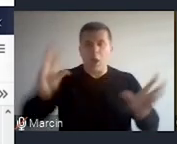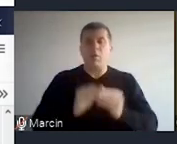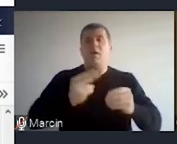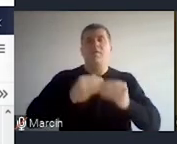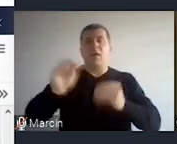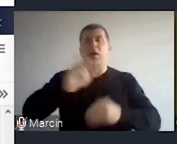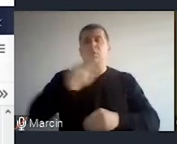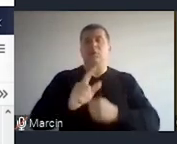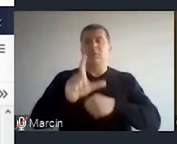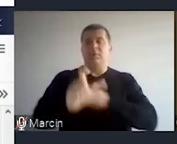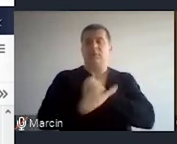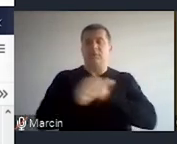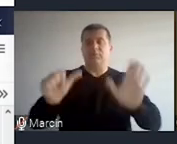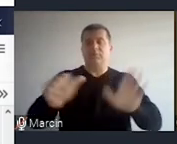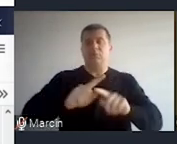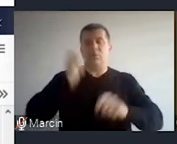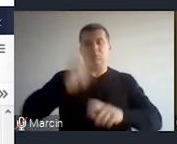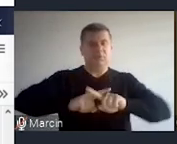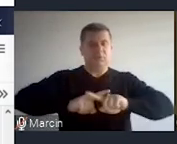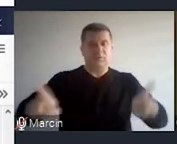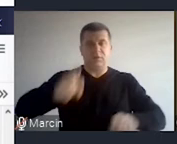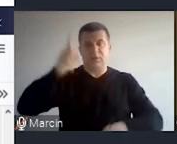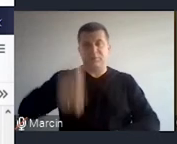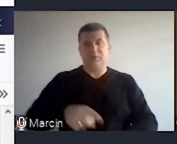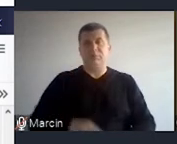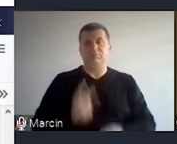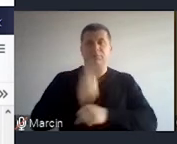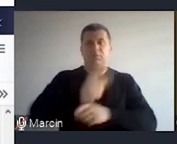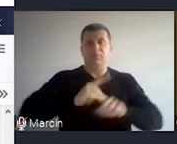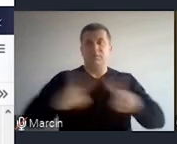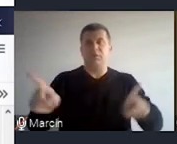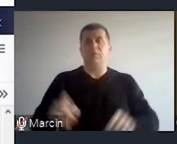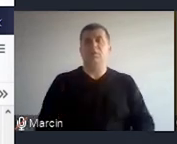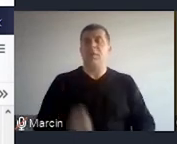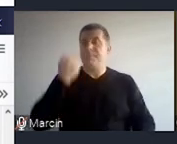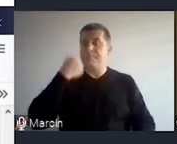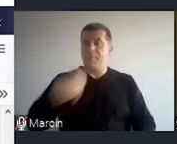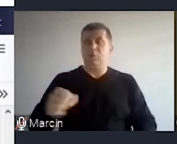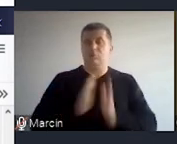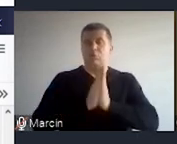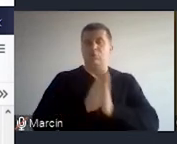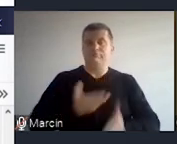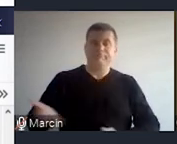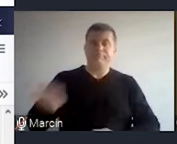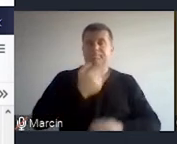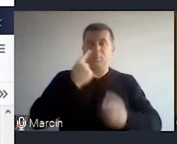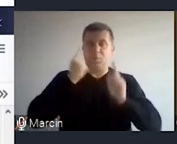niż 276 godzin miesięcznie. I teraz bardzo proszę uważać. Ten zapis